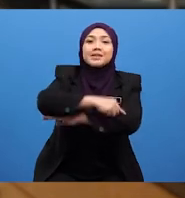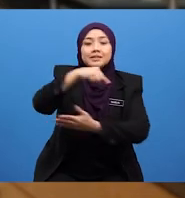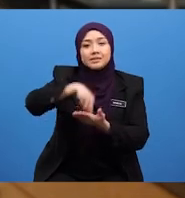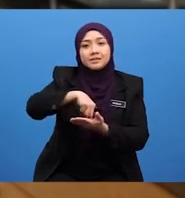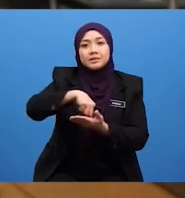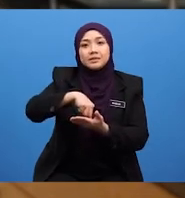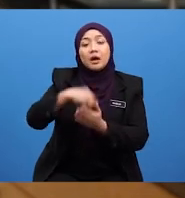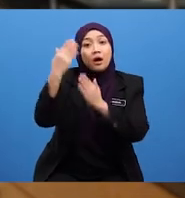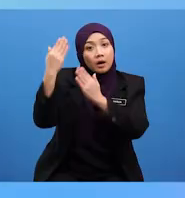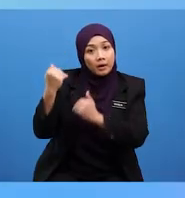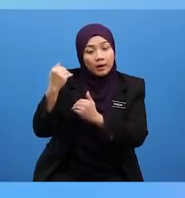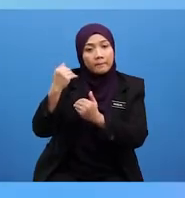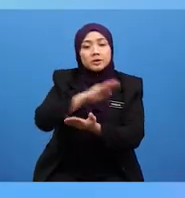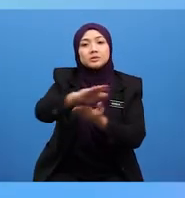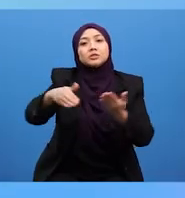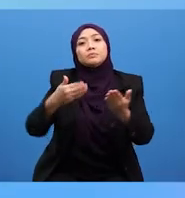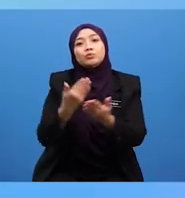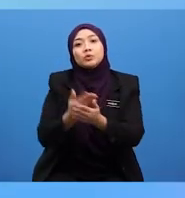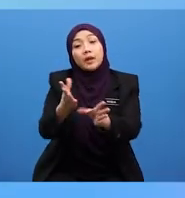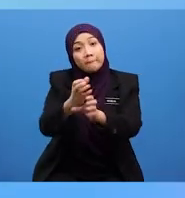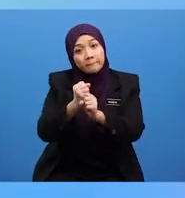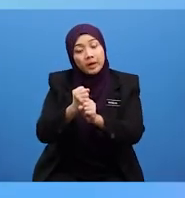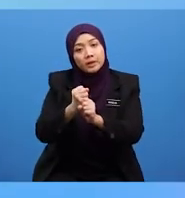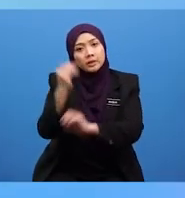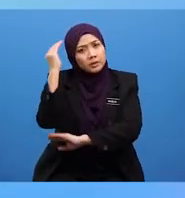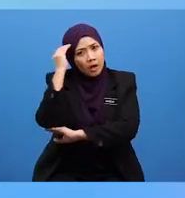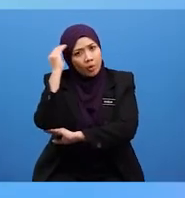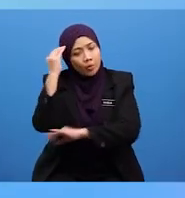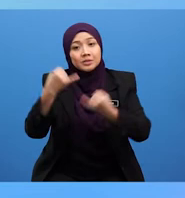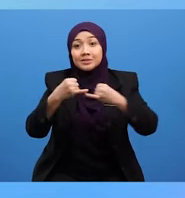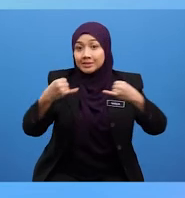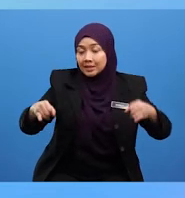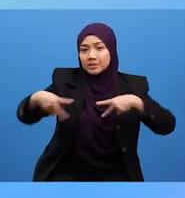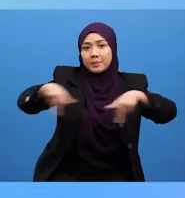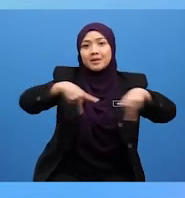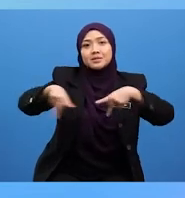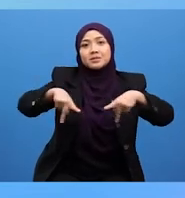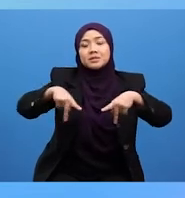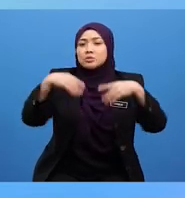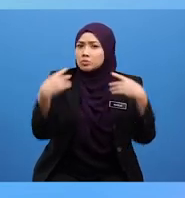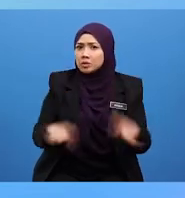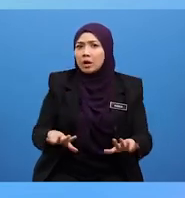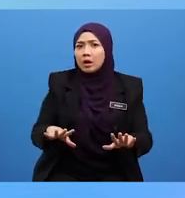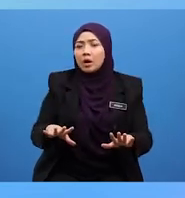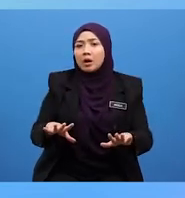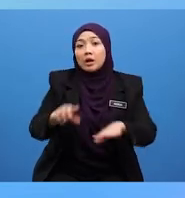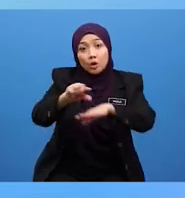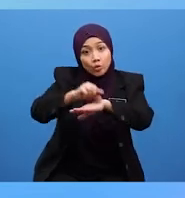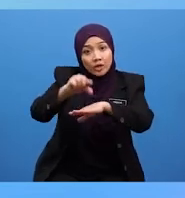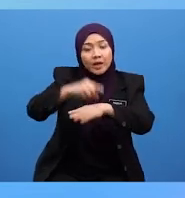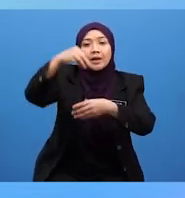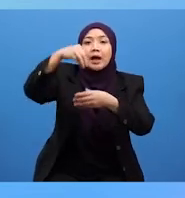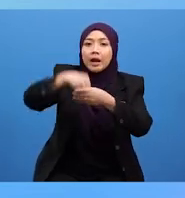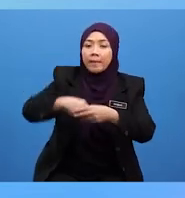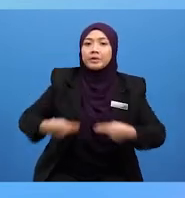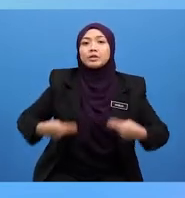ini. Diharapkan semua dapat mengenal pasti jenis plastik yang telah digunakan dalam